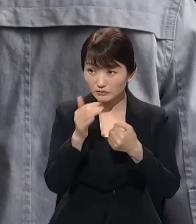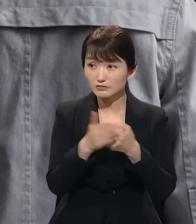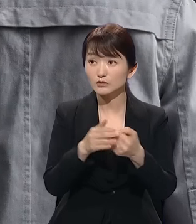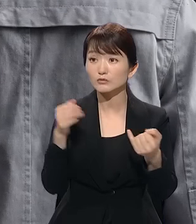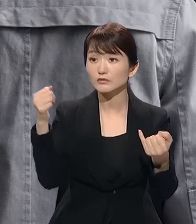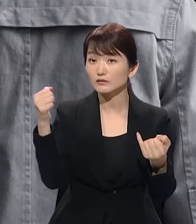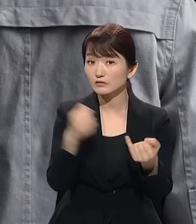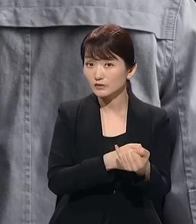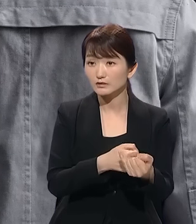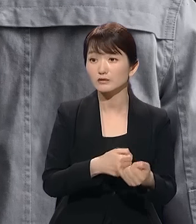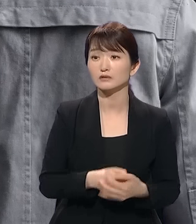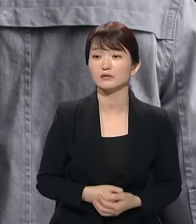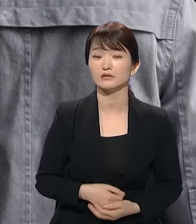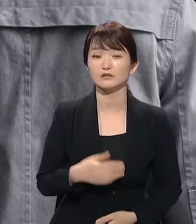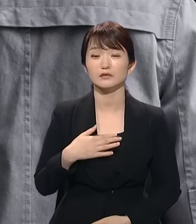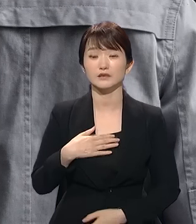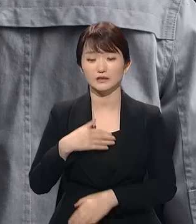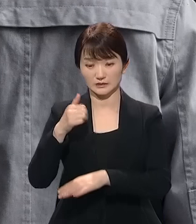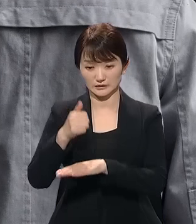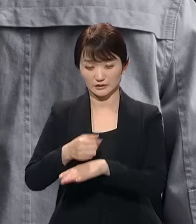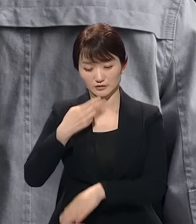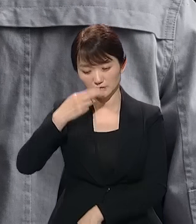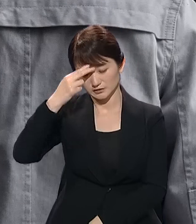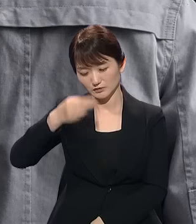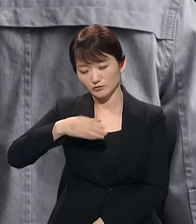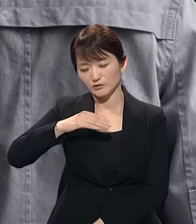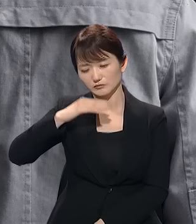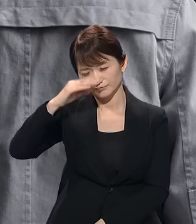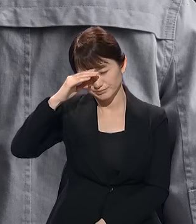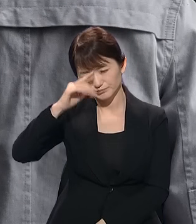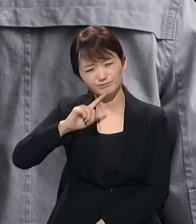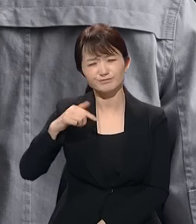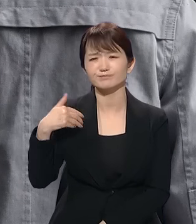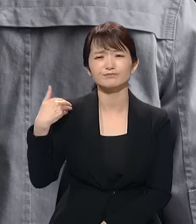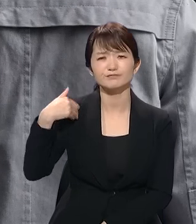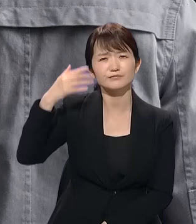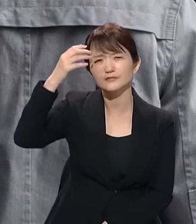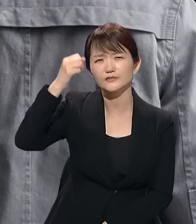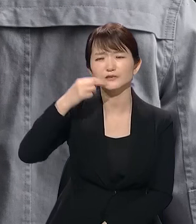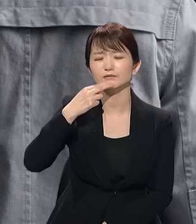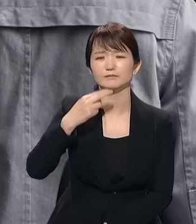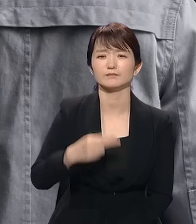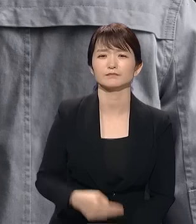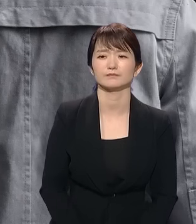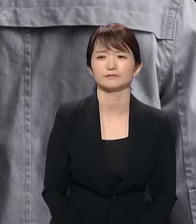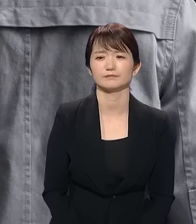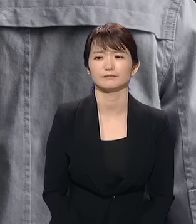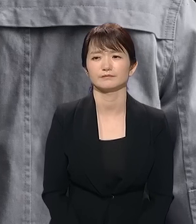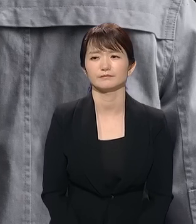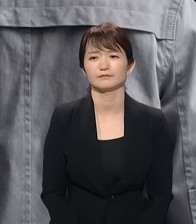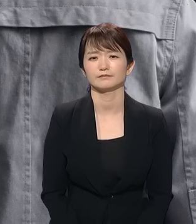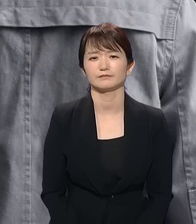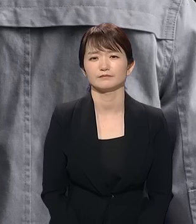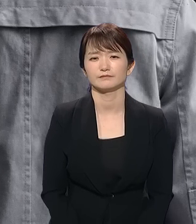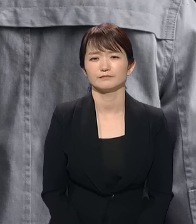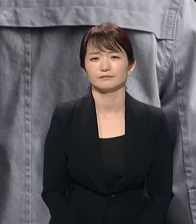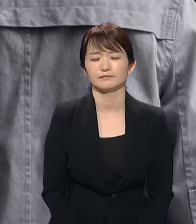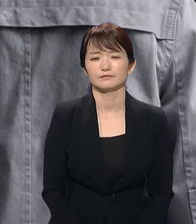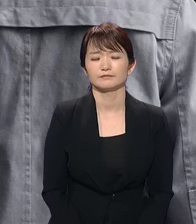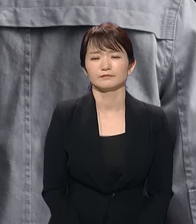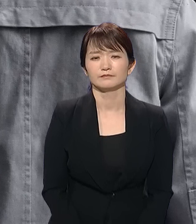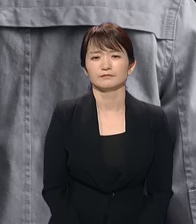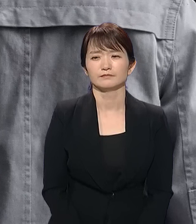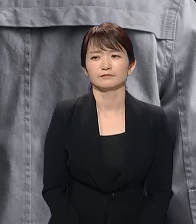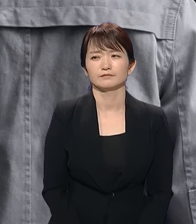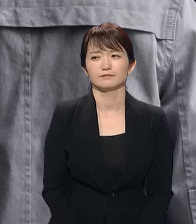얘기를 하고 나중에는 내가 술을 먹고 취해서 내가 잘 모르겠다. 기억이 안 난다. 이렇게 얘기를 하는 걸 보니까 뭔가 좀